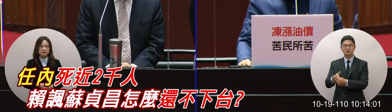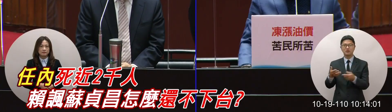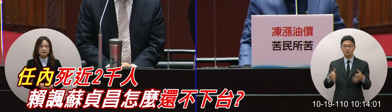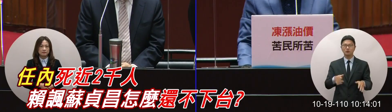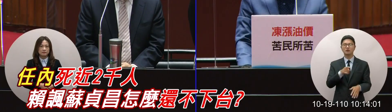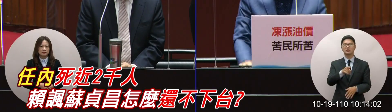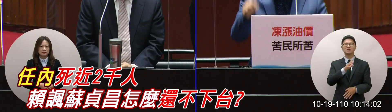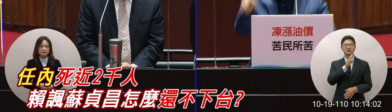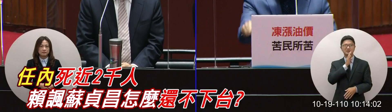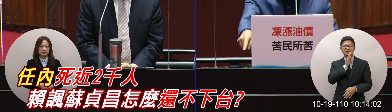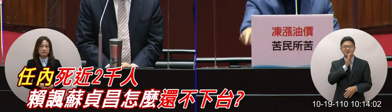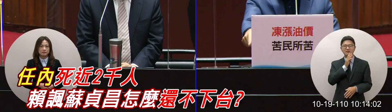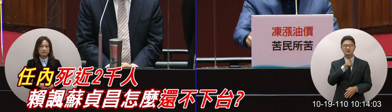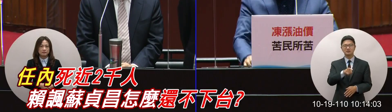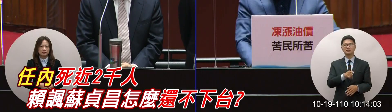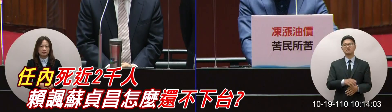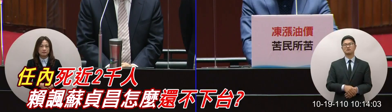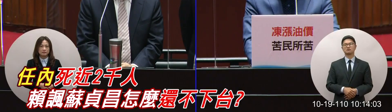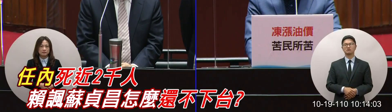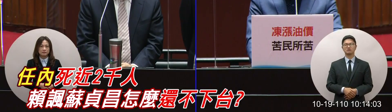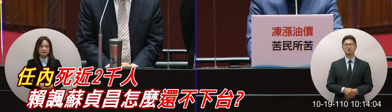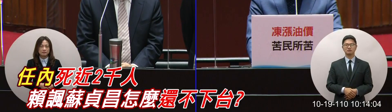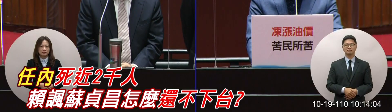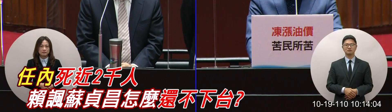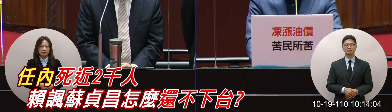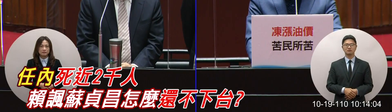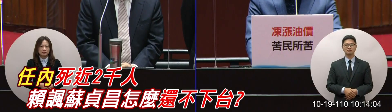阁、恋战内阁，